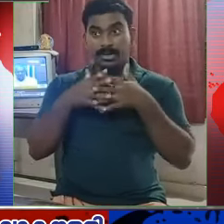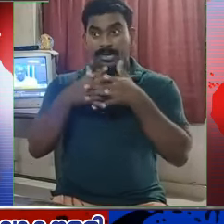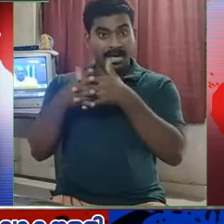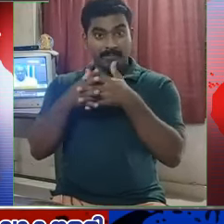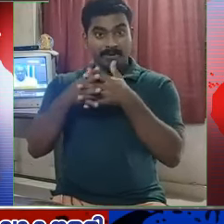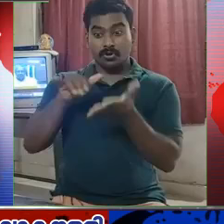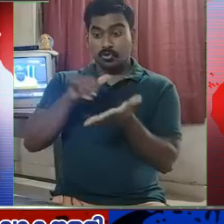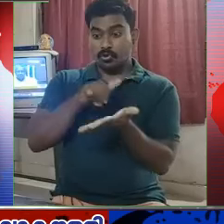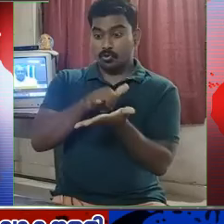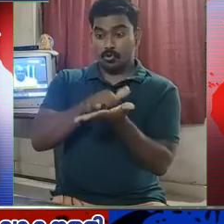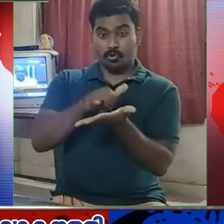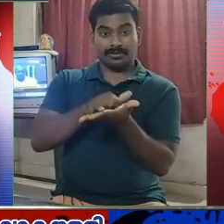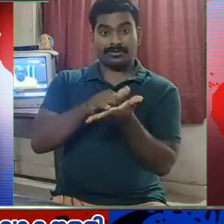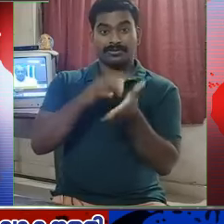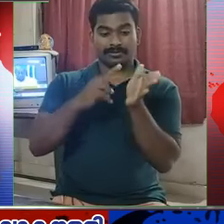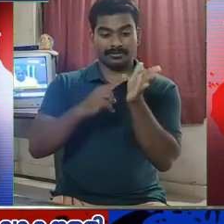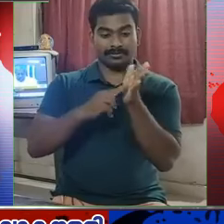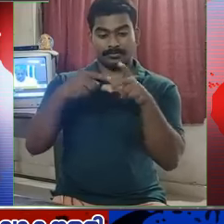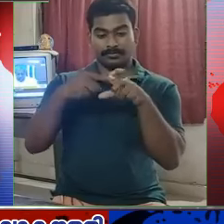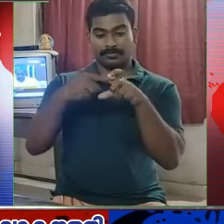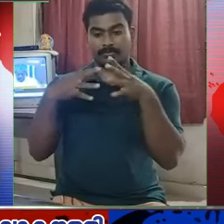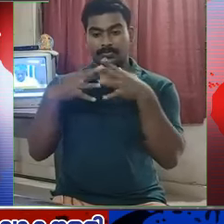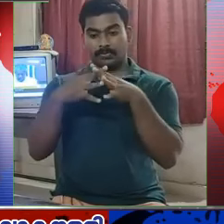ഈ രോഗവ്യാപനത്തിൻ്റെ